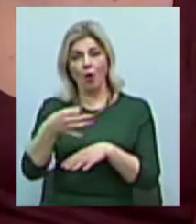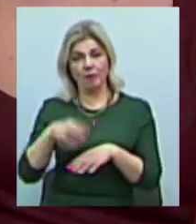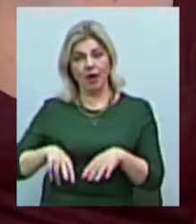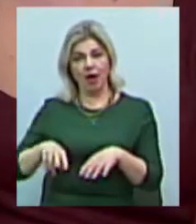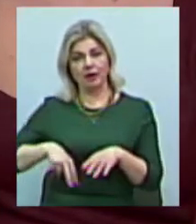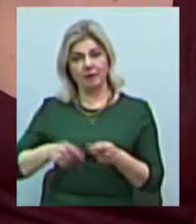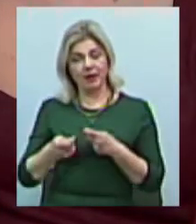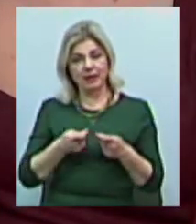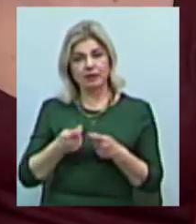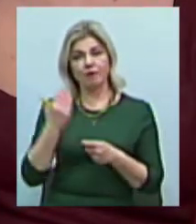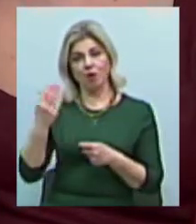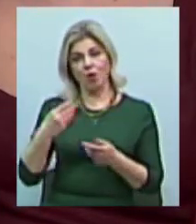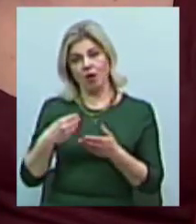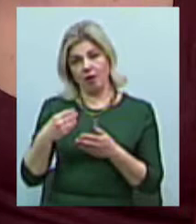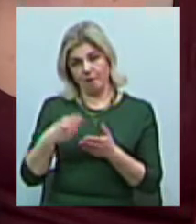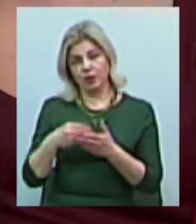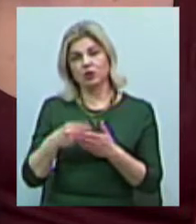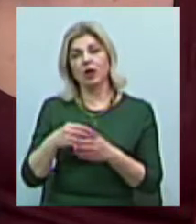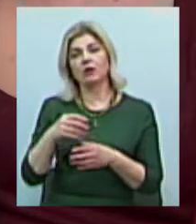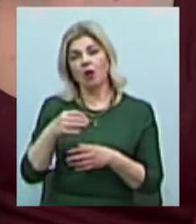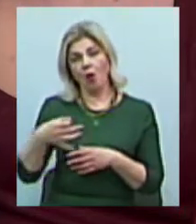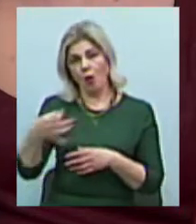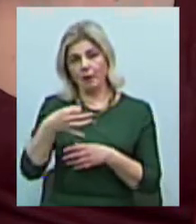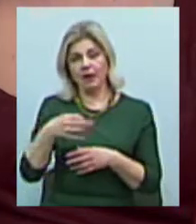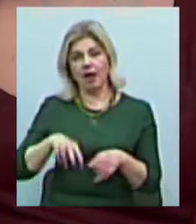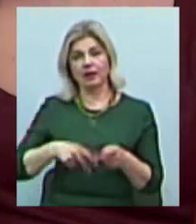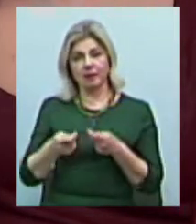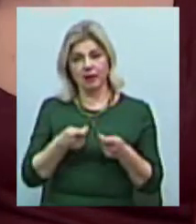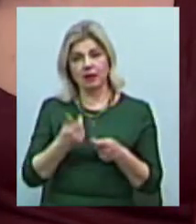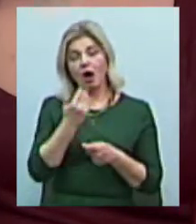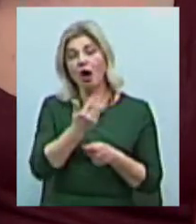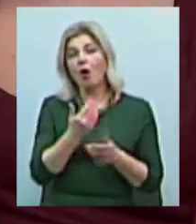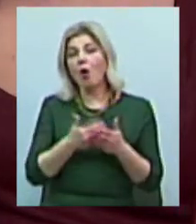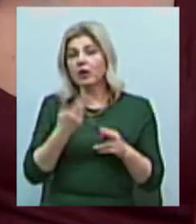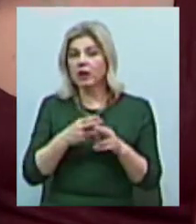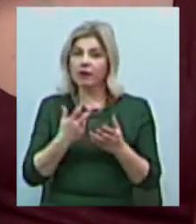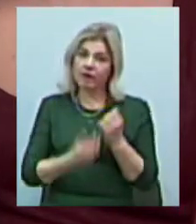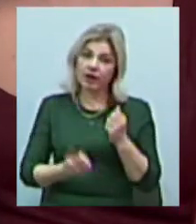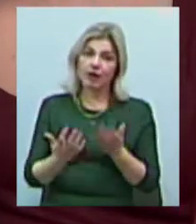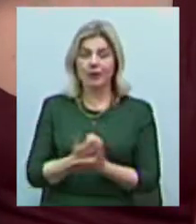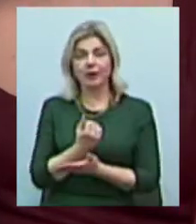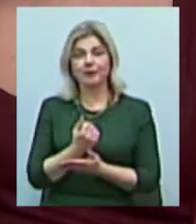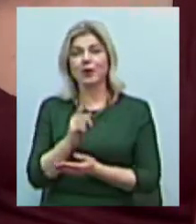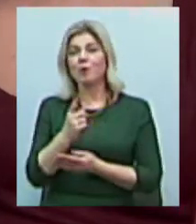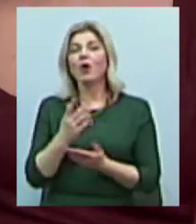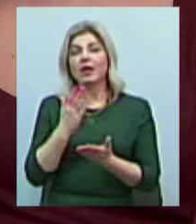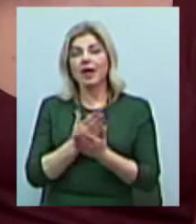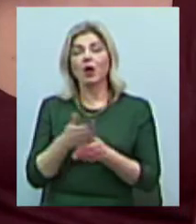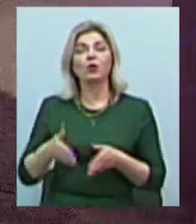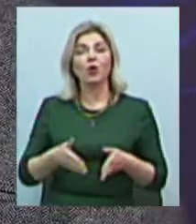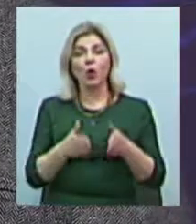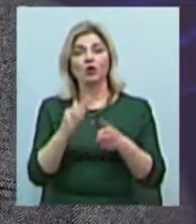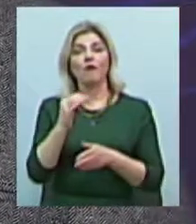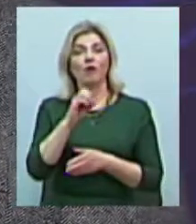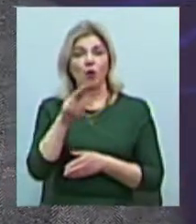баланс утримувачем буде обласні адміністрації. Від цього вони виграють чи програють? Оскільки з'явився дорожній фонд,